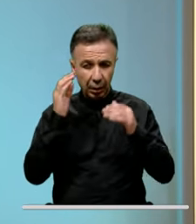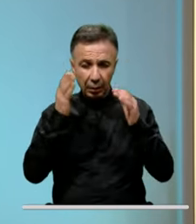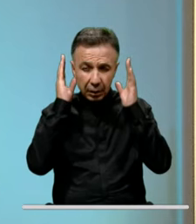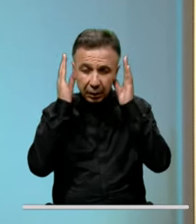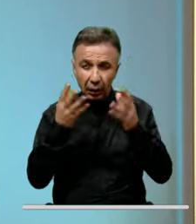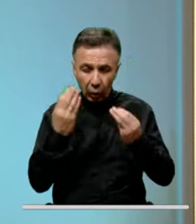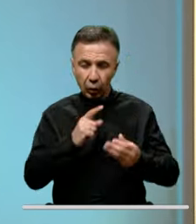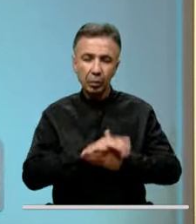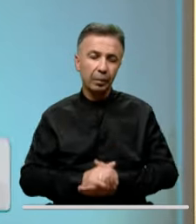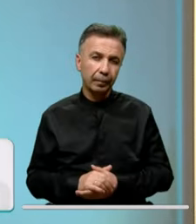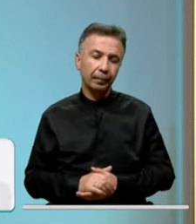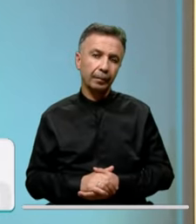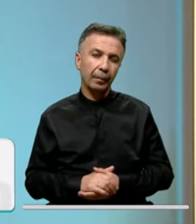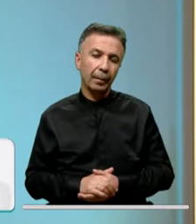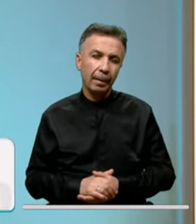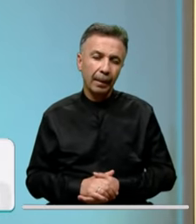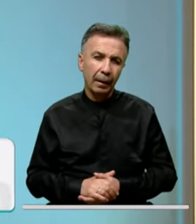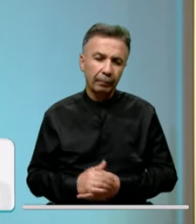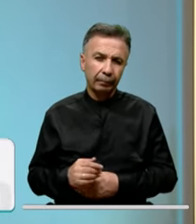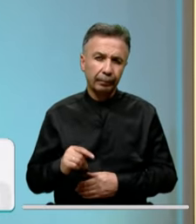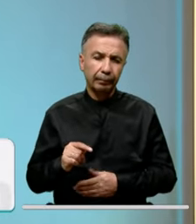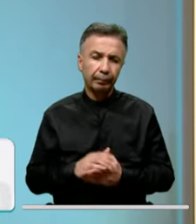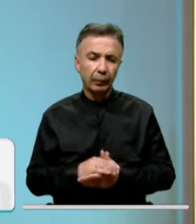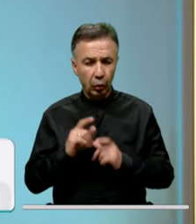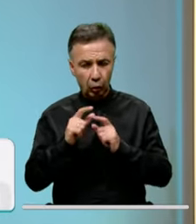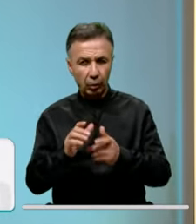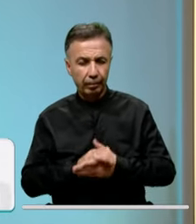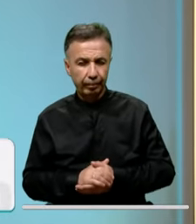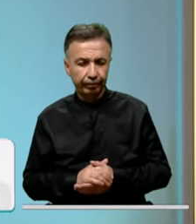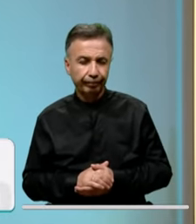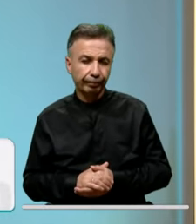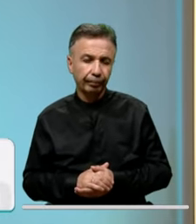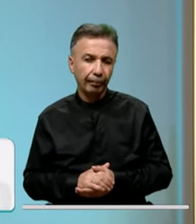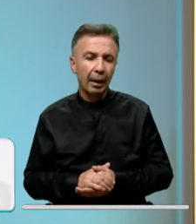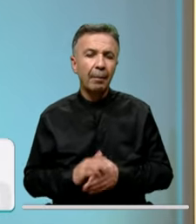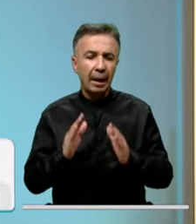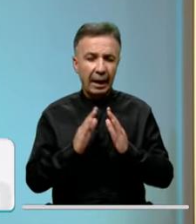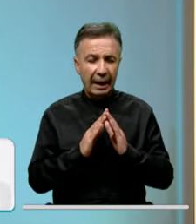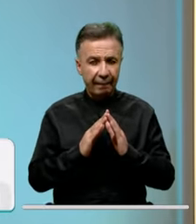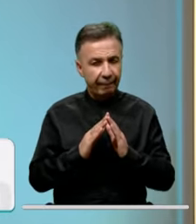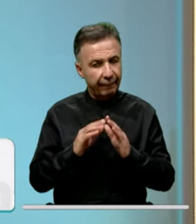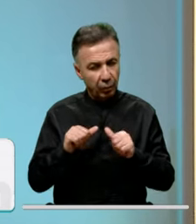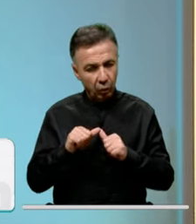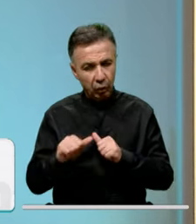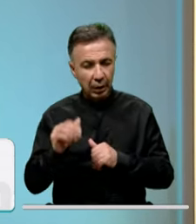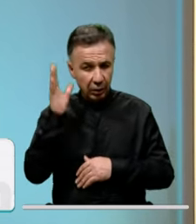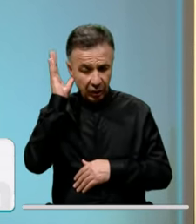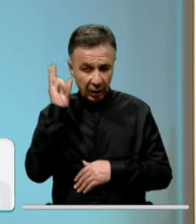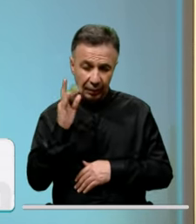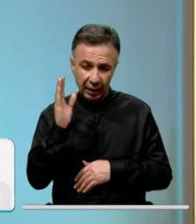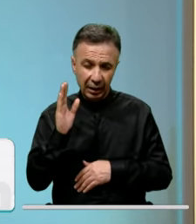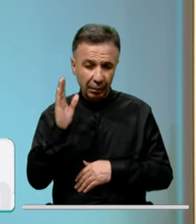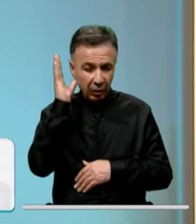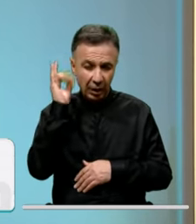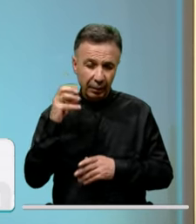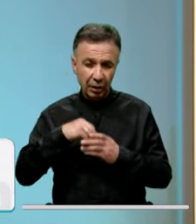öğlen namazını kılıyor üstadım. Dolayısıyla değerli kardeşimizin, ben evimde uzak camiye gittim,